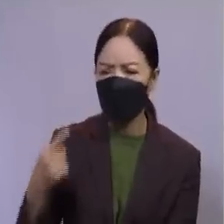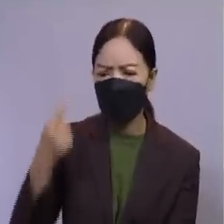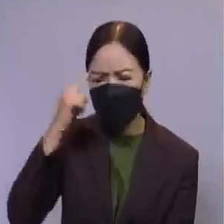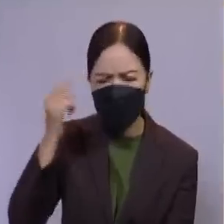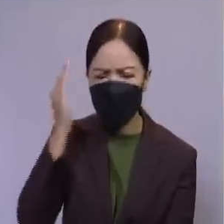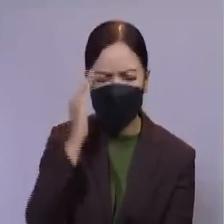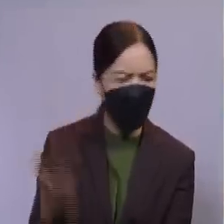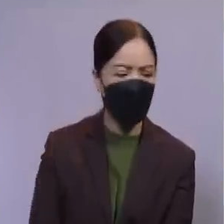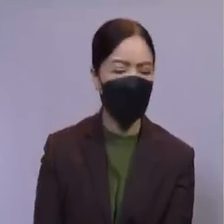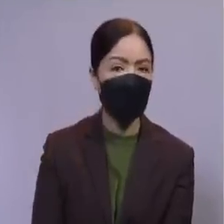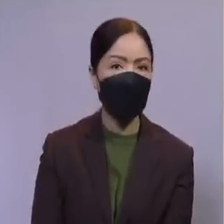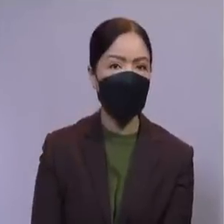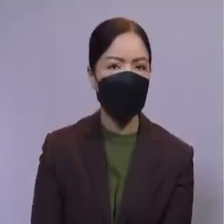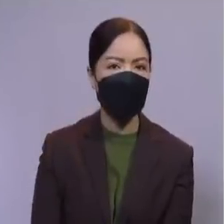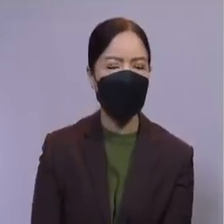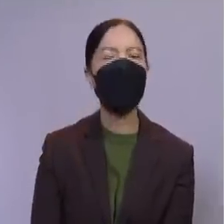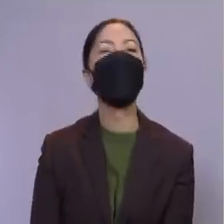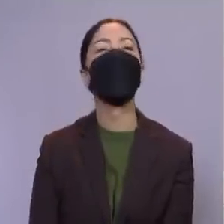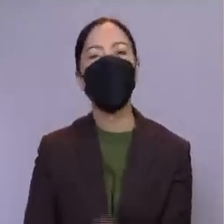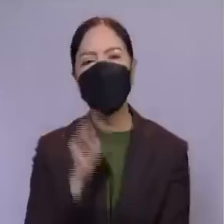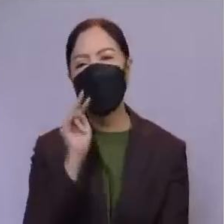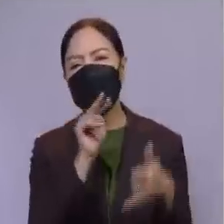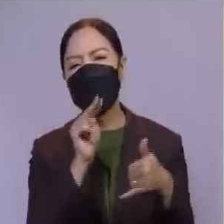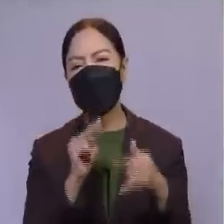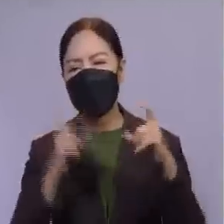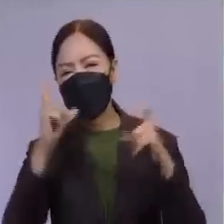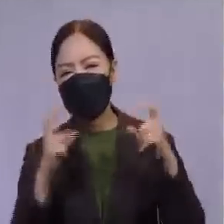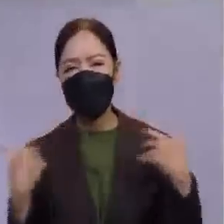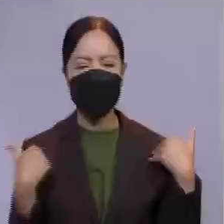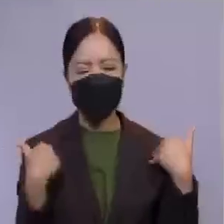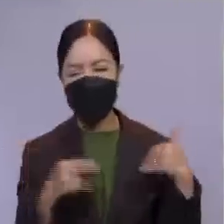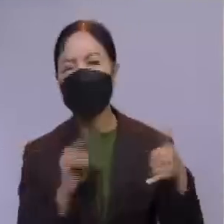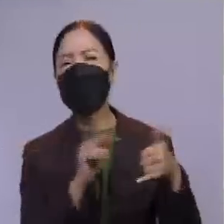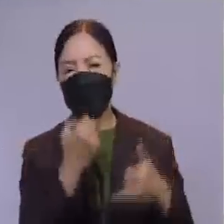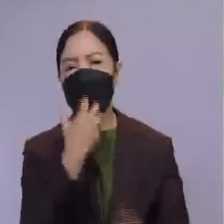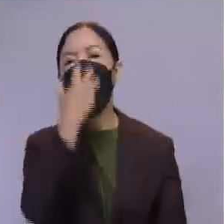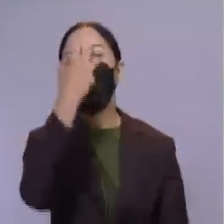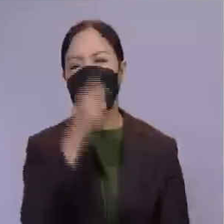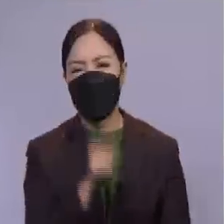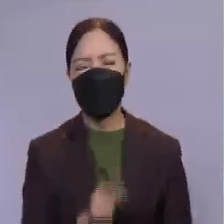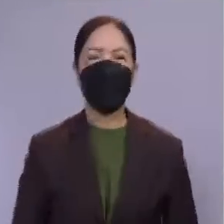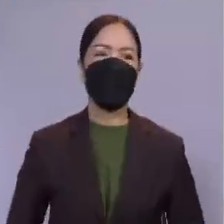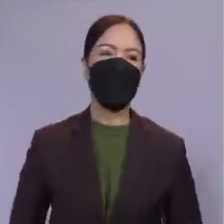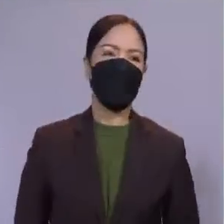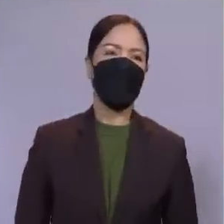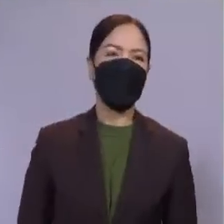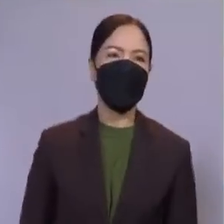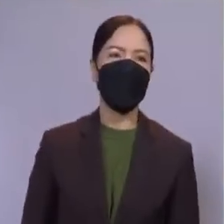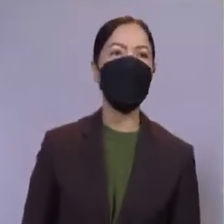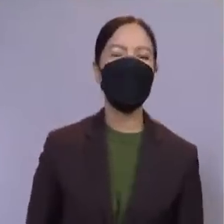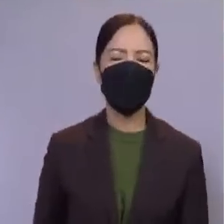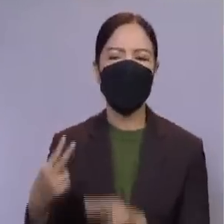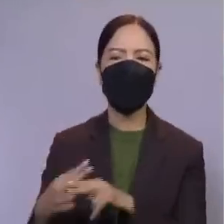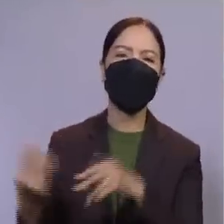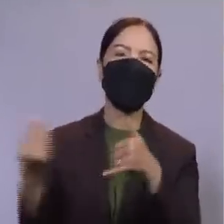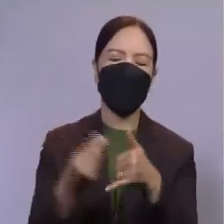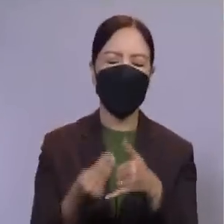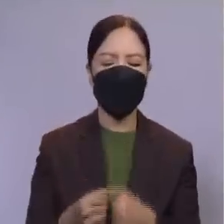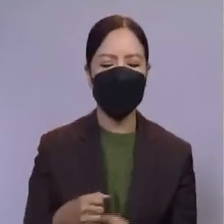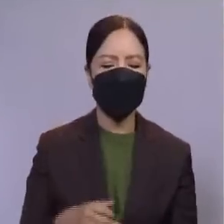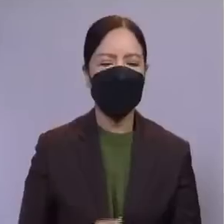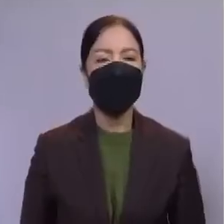ไม่ทราบท่านน่าจะเคืองจริงอ่ะดูดูจากท่าทางแล้วนะคะอ่ะเมื่อถามว่าคือท่านงอนกับฉายาที่สื่อตั้งไหม